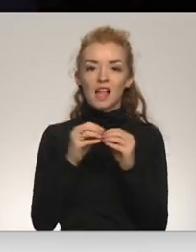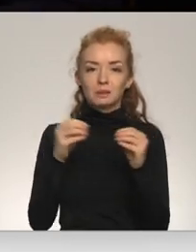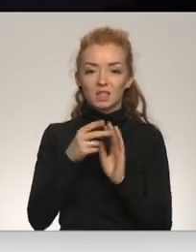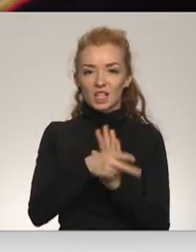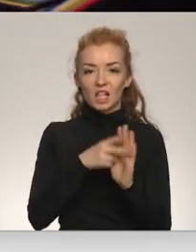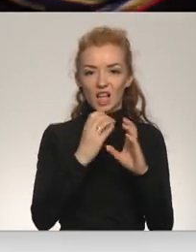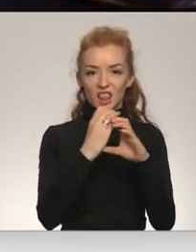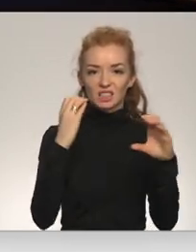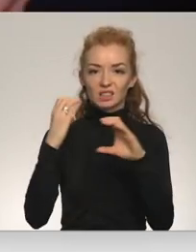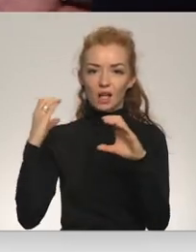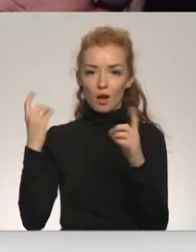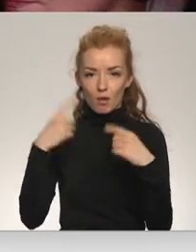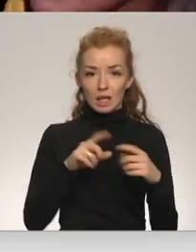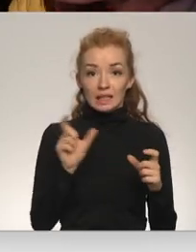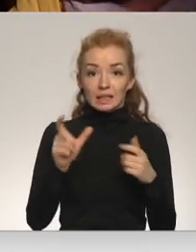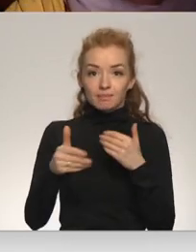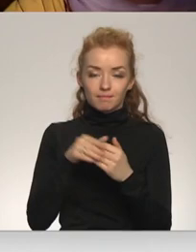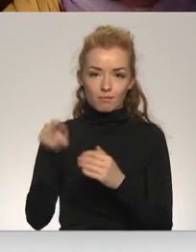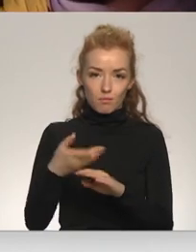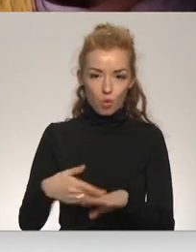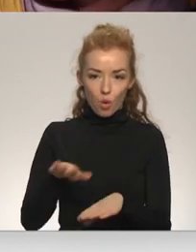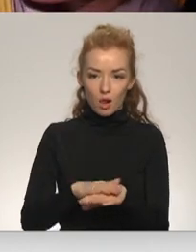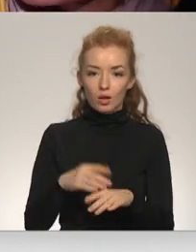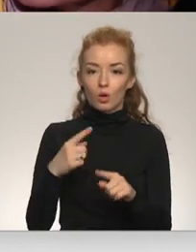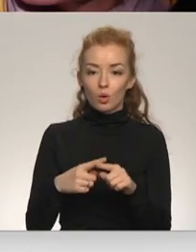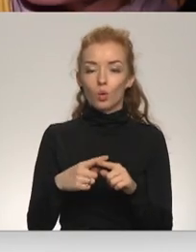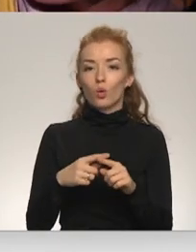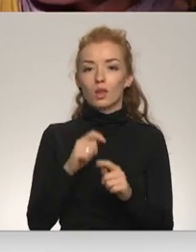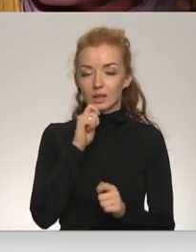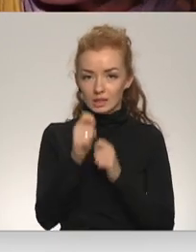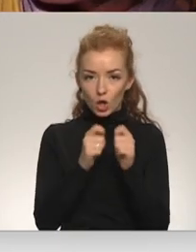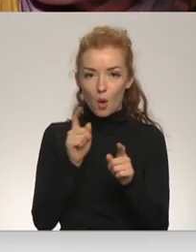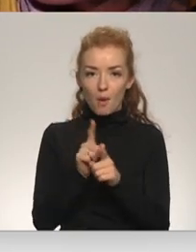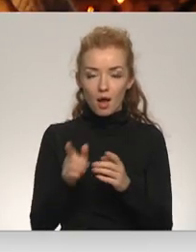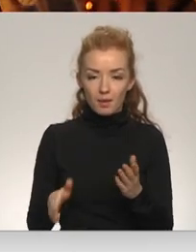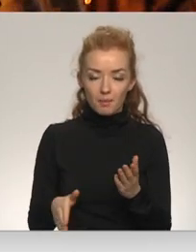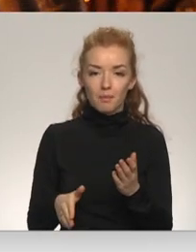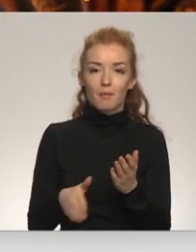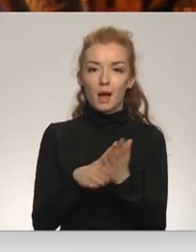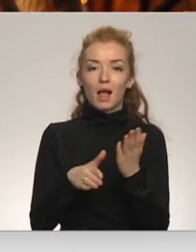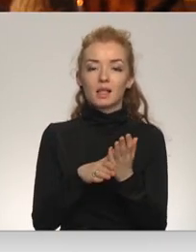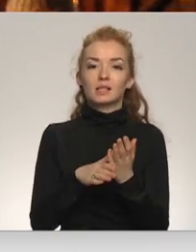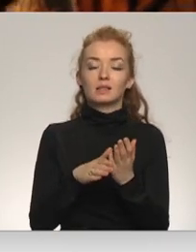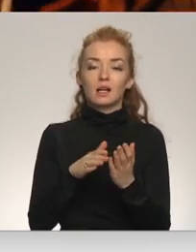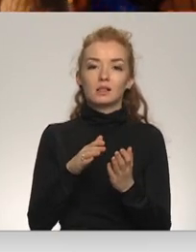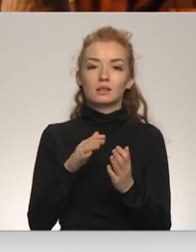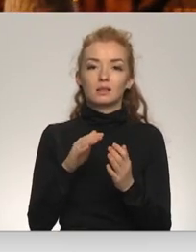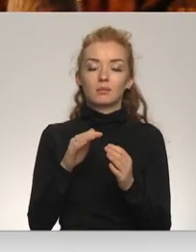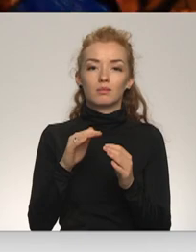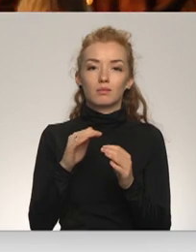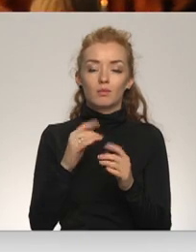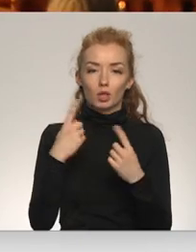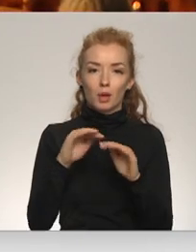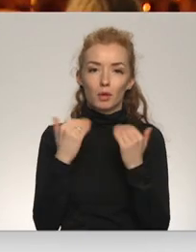ir tuvojās Polijai. Vēl no šīm ziedojumiem mēs atbalstīsim mazas pilsoniskas iniciatīvas ziedotālē birojas, to